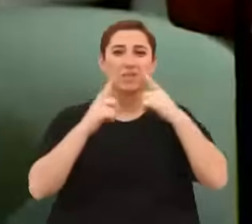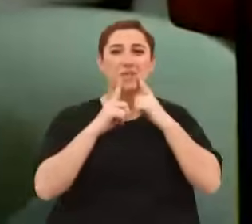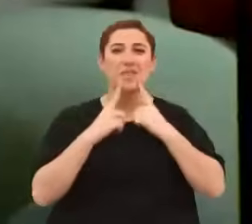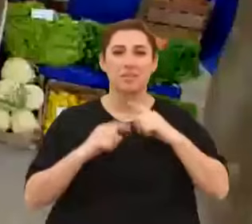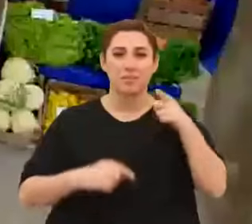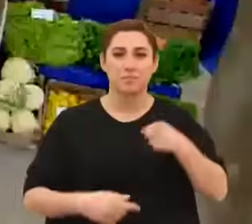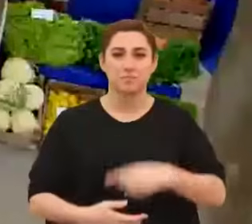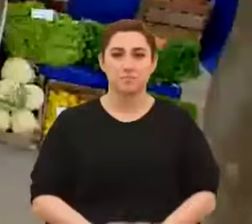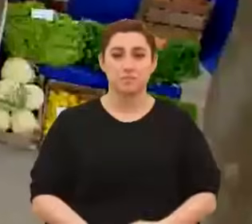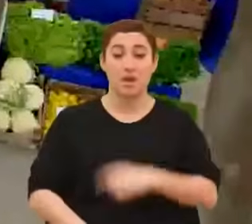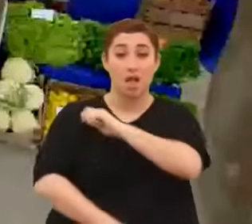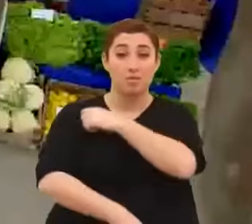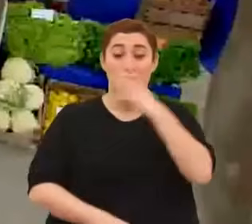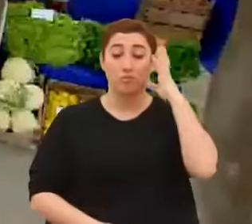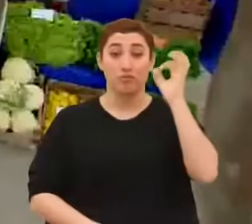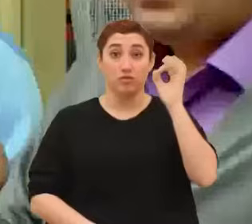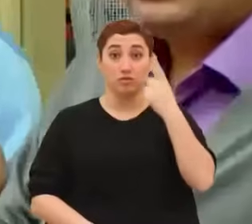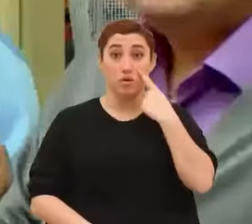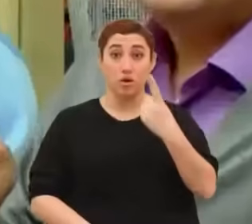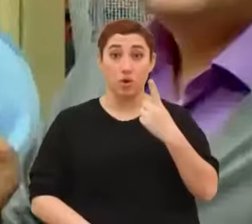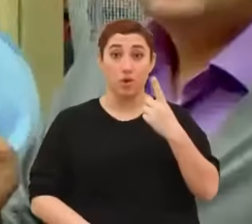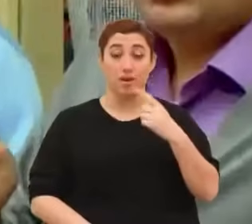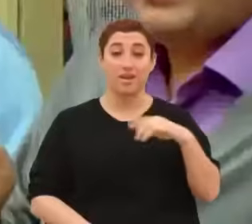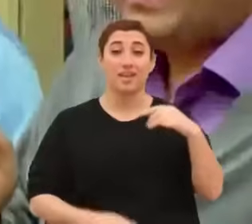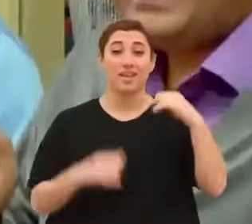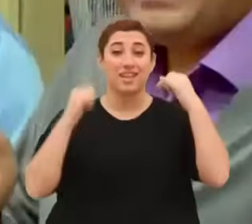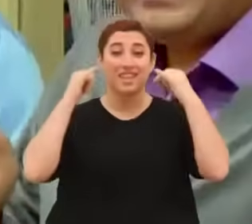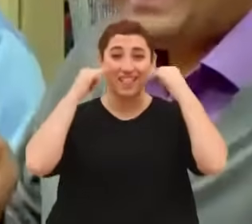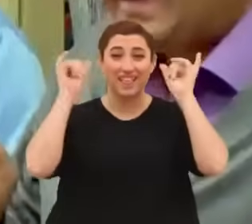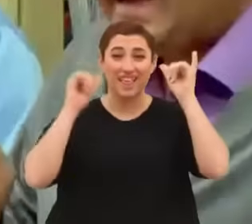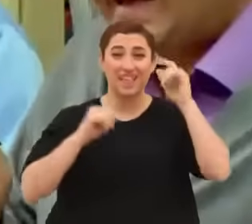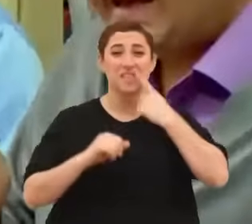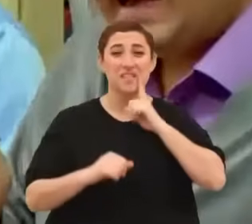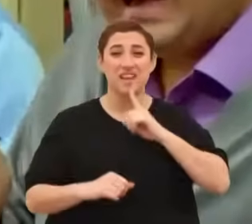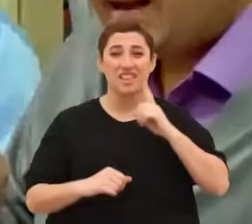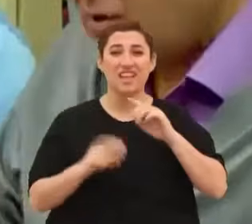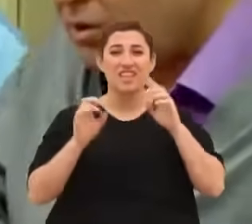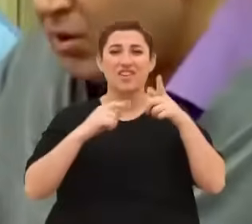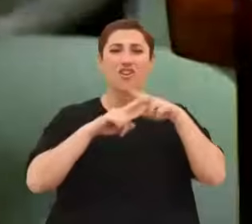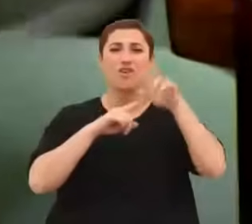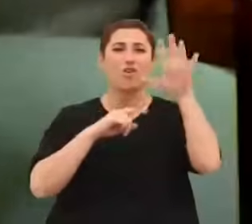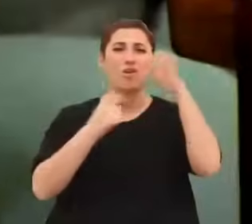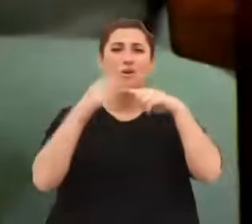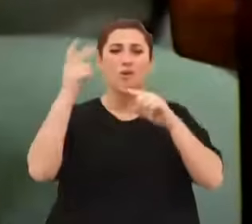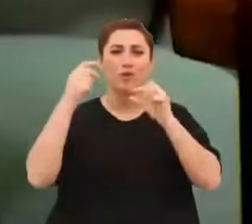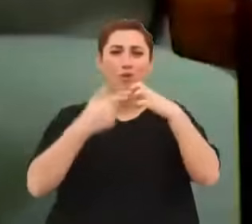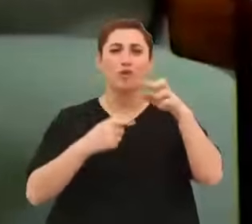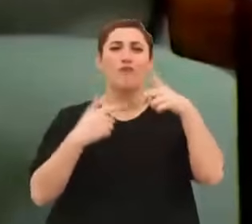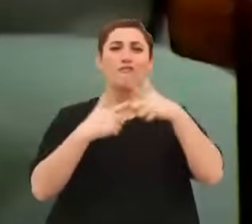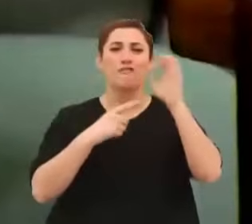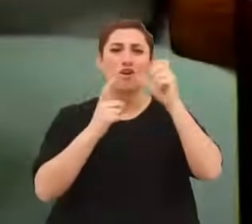salyası. Alman profesöre göre İnek salyasındaki klorür, fosfat,